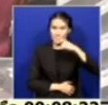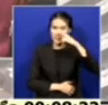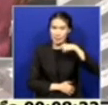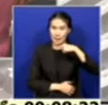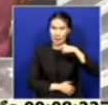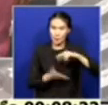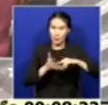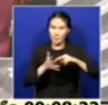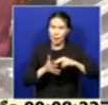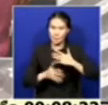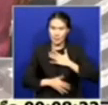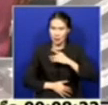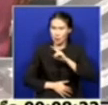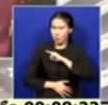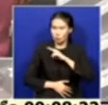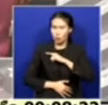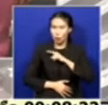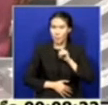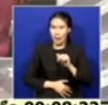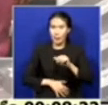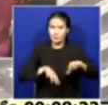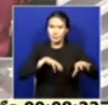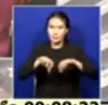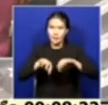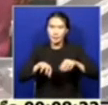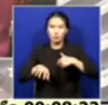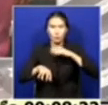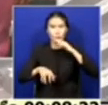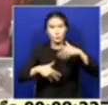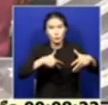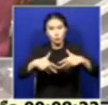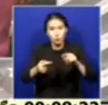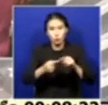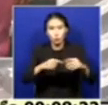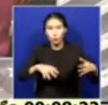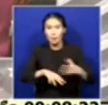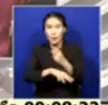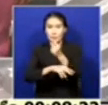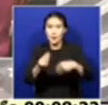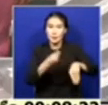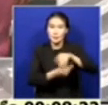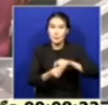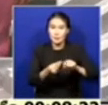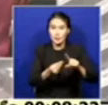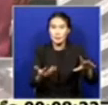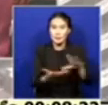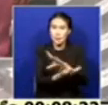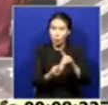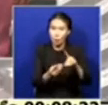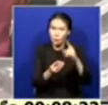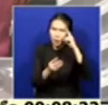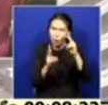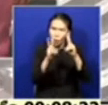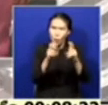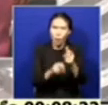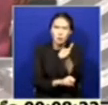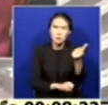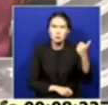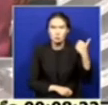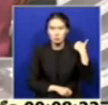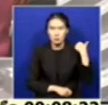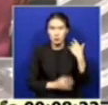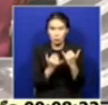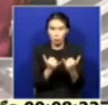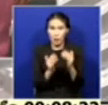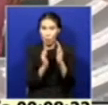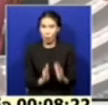กระชับความสัมพันธ์กับประเทศที่เราไปมีสถานทูตอยู่หรือ